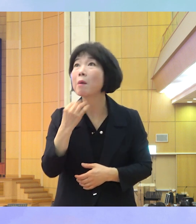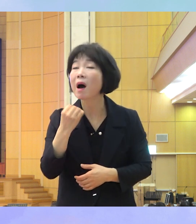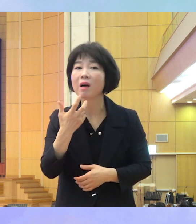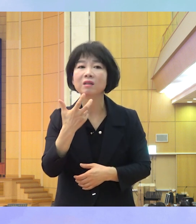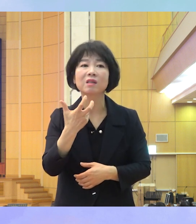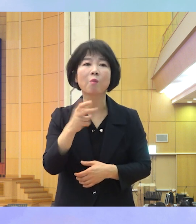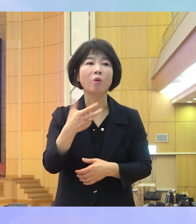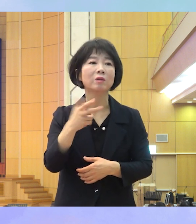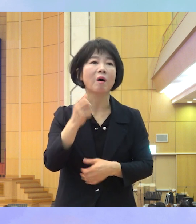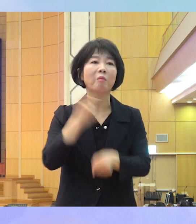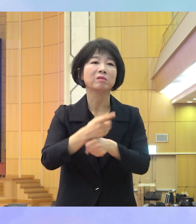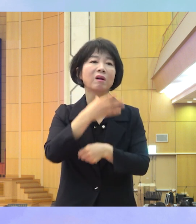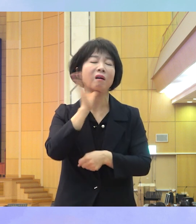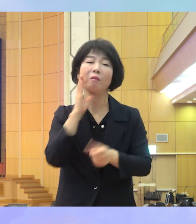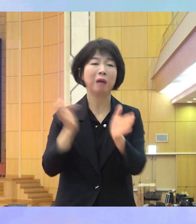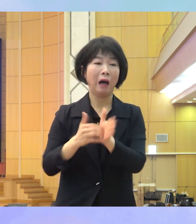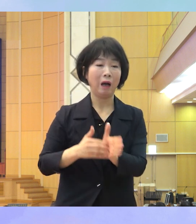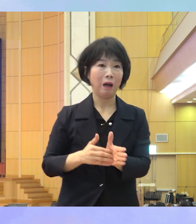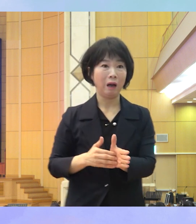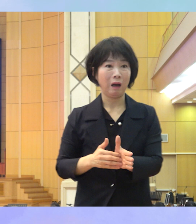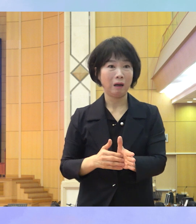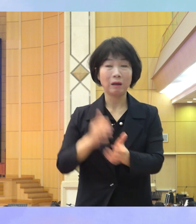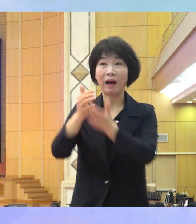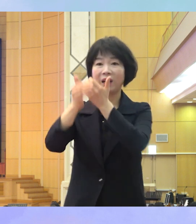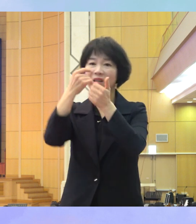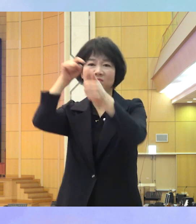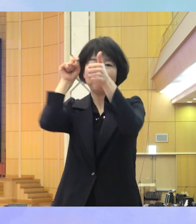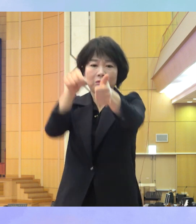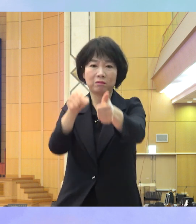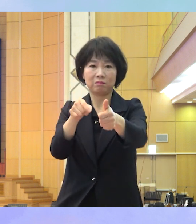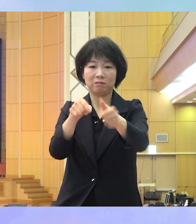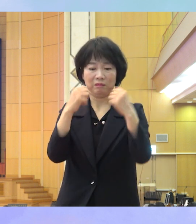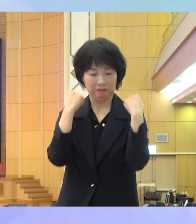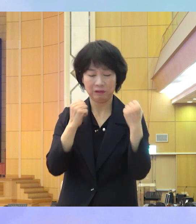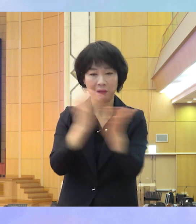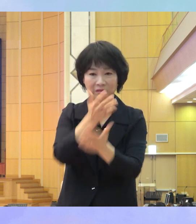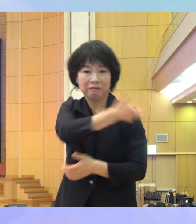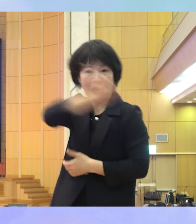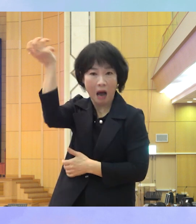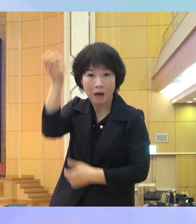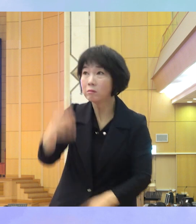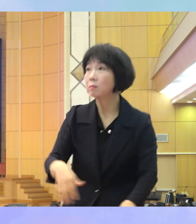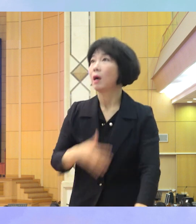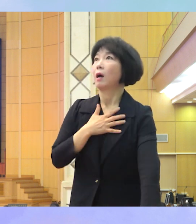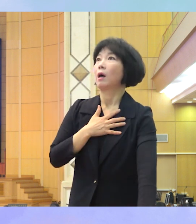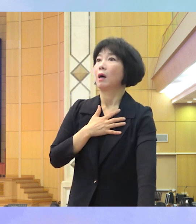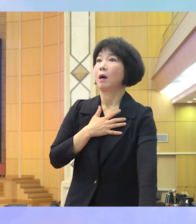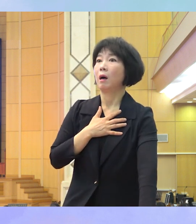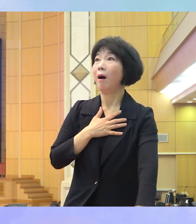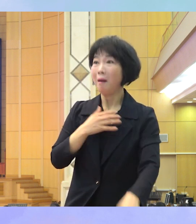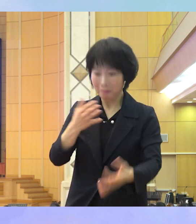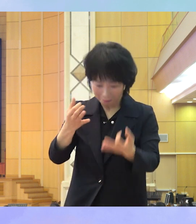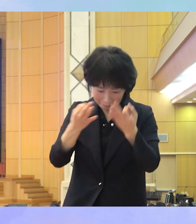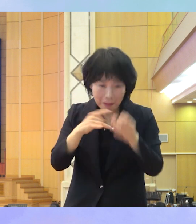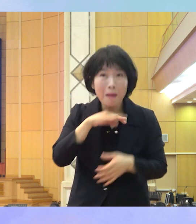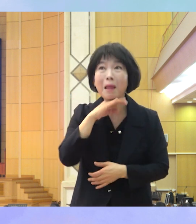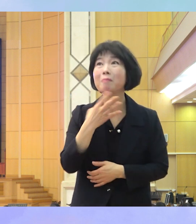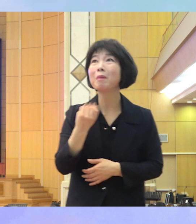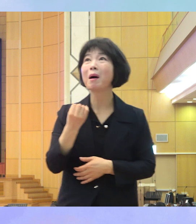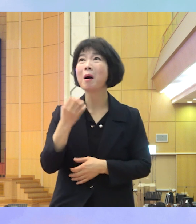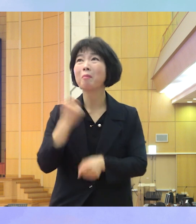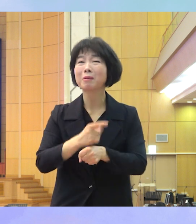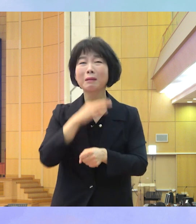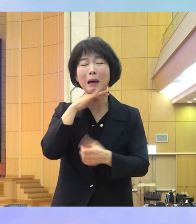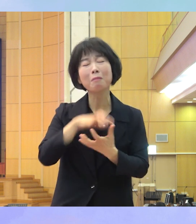따라 성공한다고 하고 그럽니다만, 성공했다고 하더라도 이제 늙어서 나이가